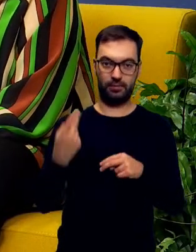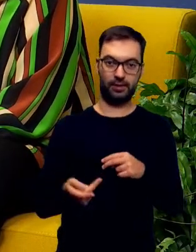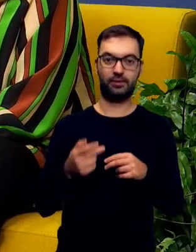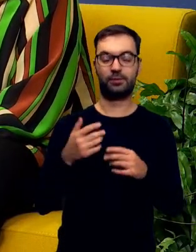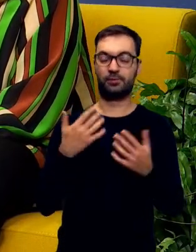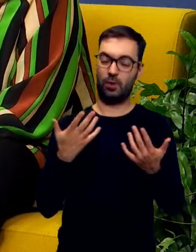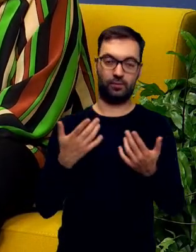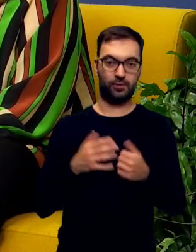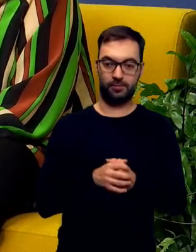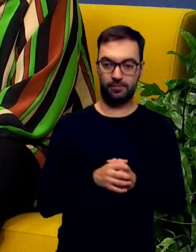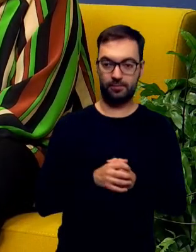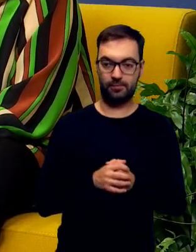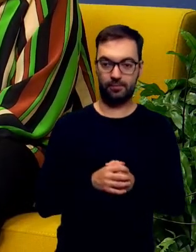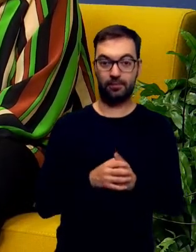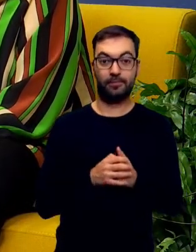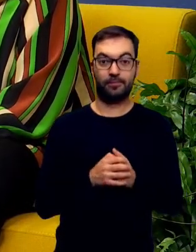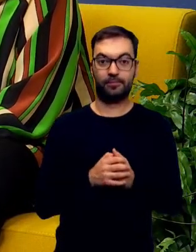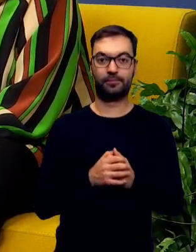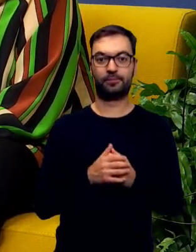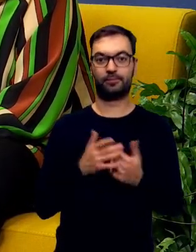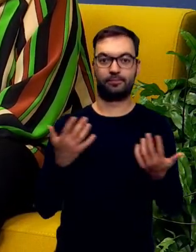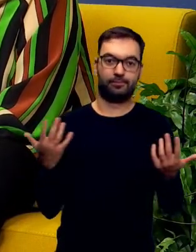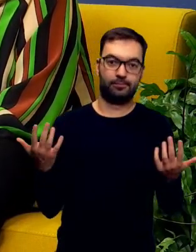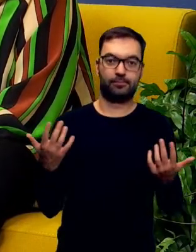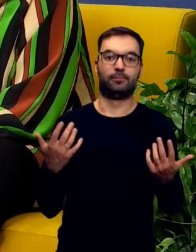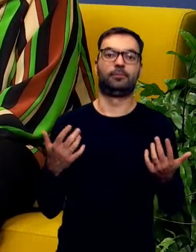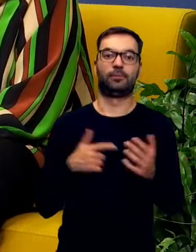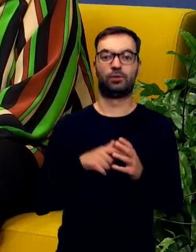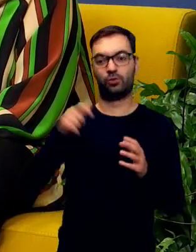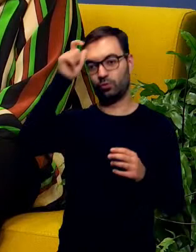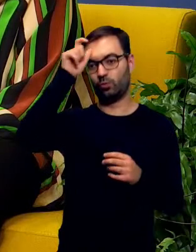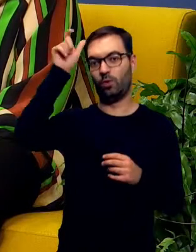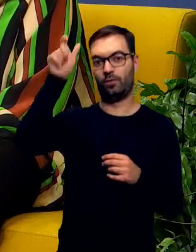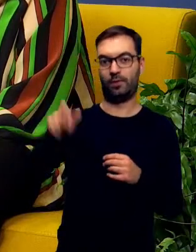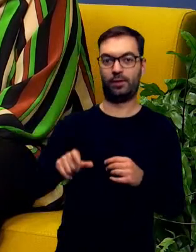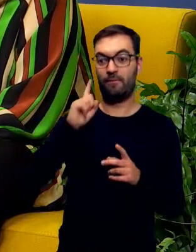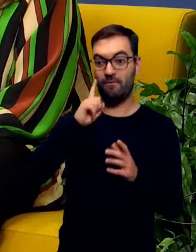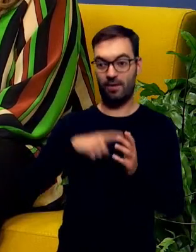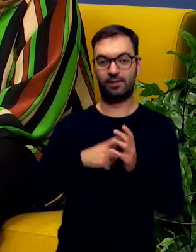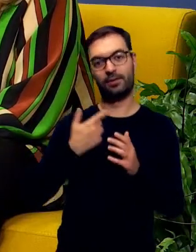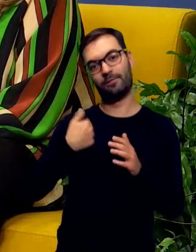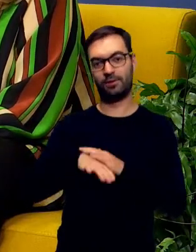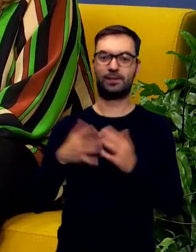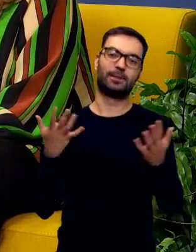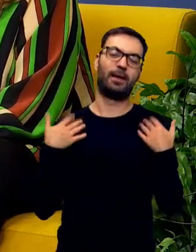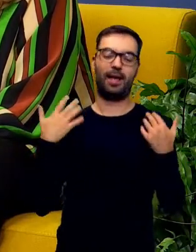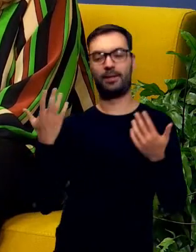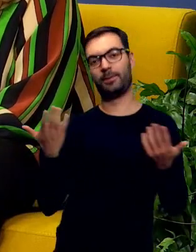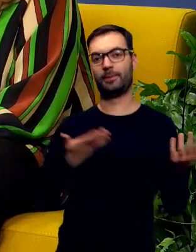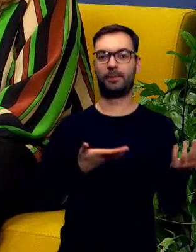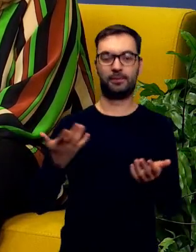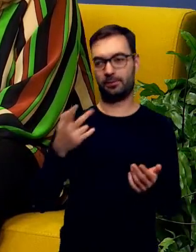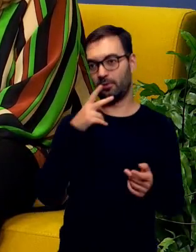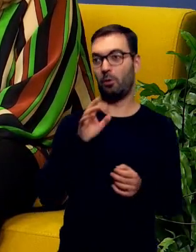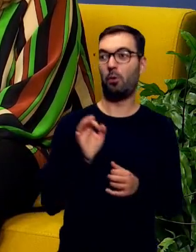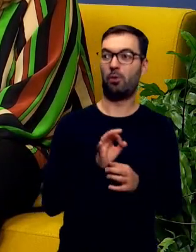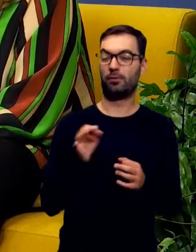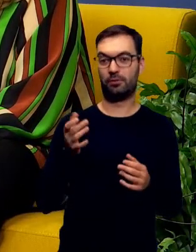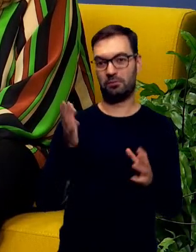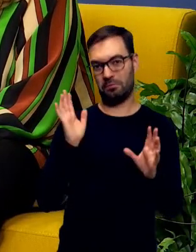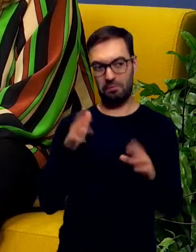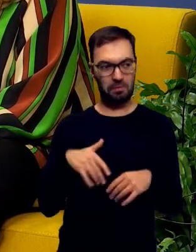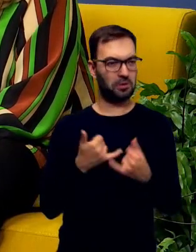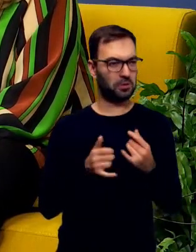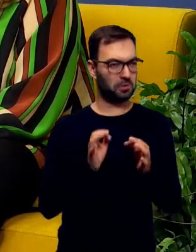jest gdzie spaść. I mamy tą łatwość, to znaczy, że ten człowiek, który właśnie wyszedł sobie na ten spacer, patrzy, że no, jak będzie